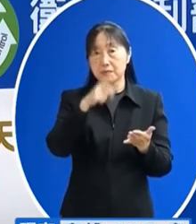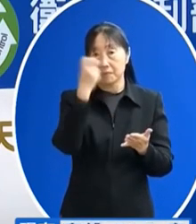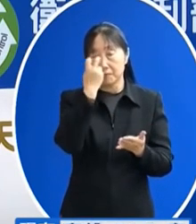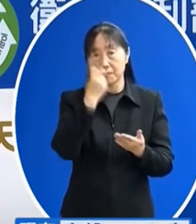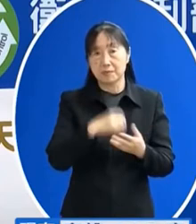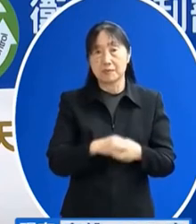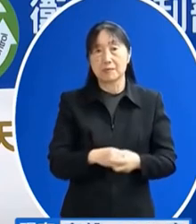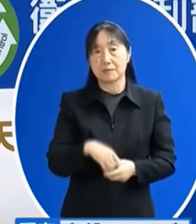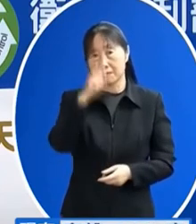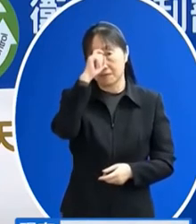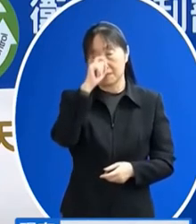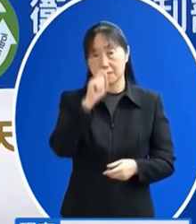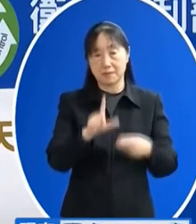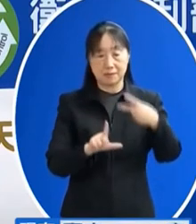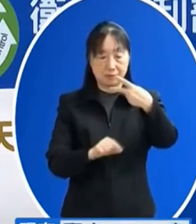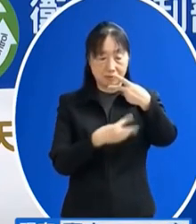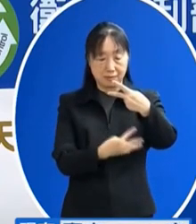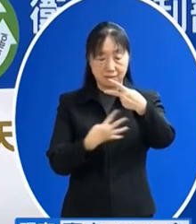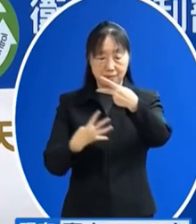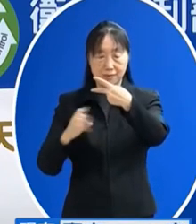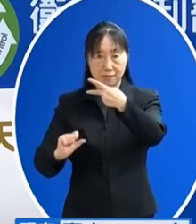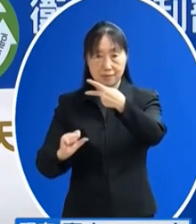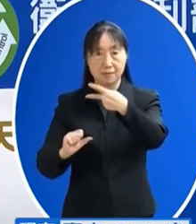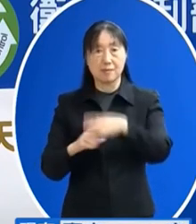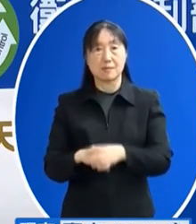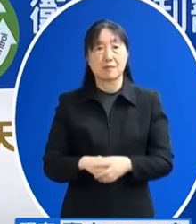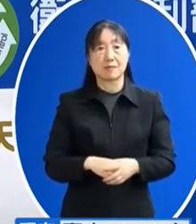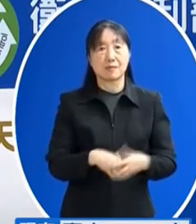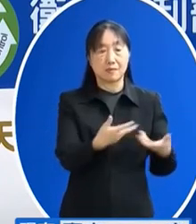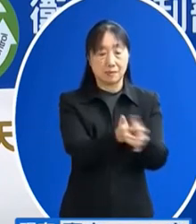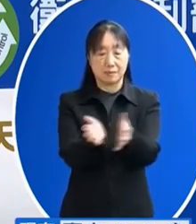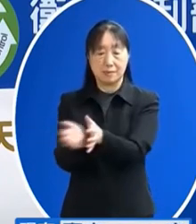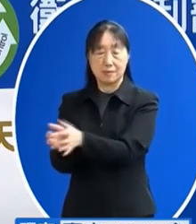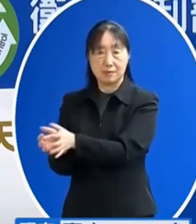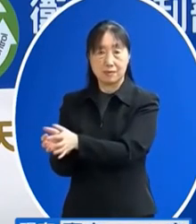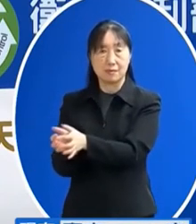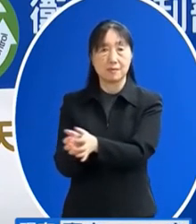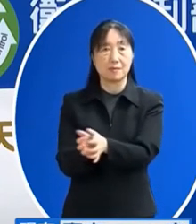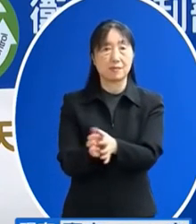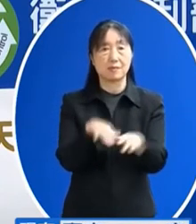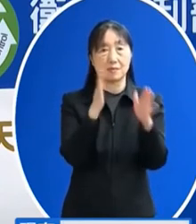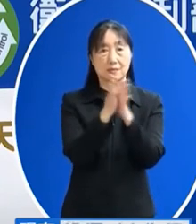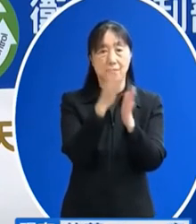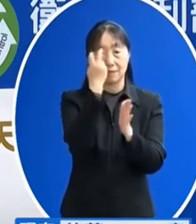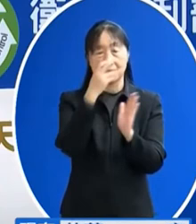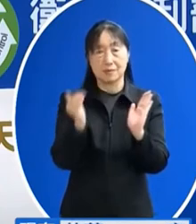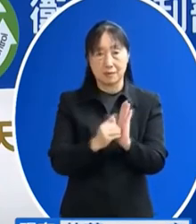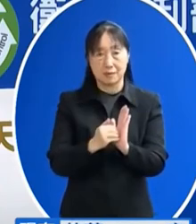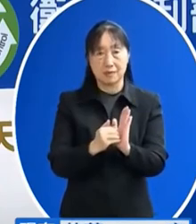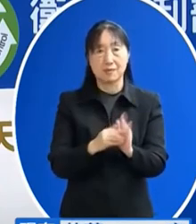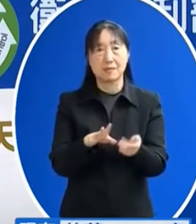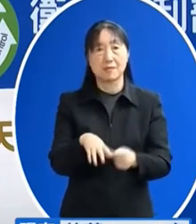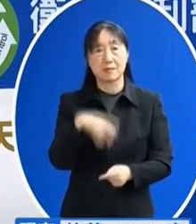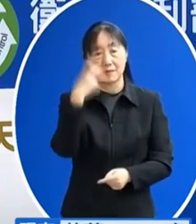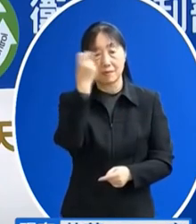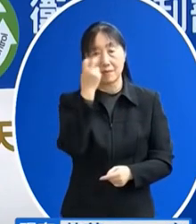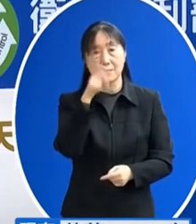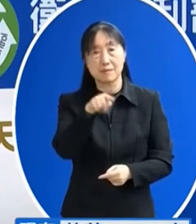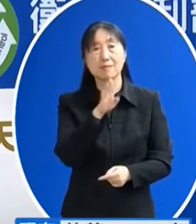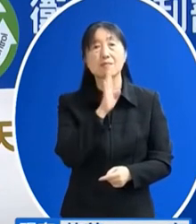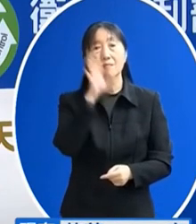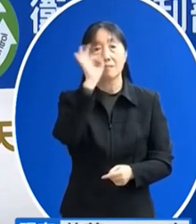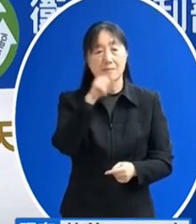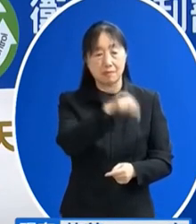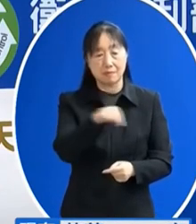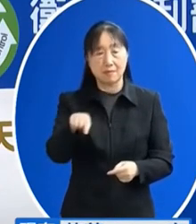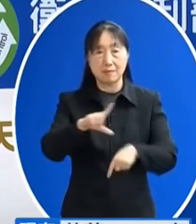是希望能够在2月3号、4号、5号分5个梯次哈去完成那检验哈，当然要看那个整体的检